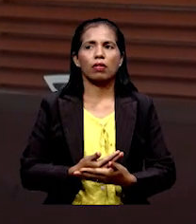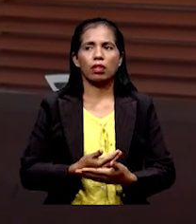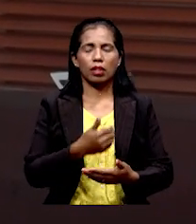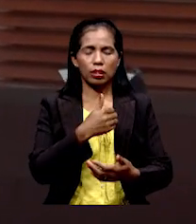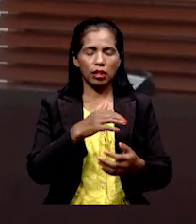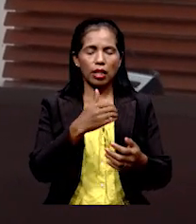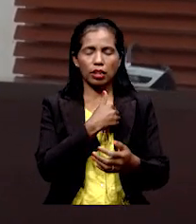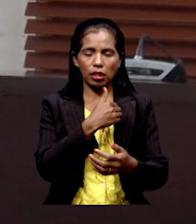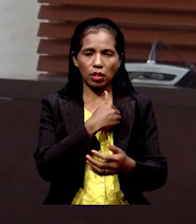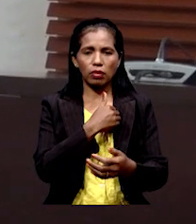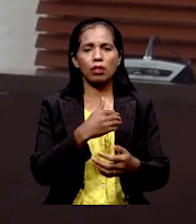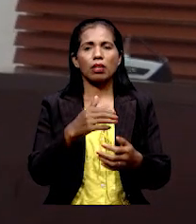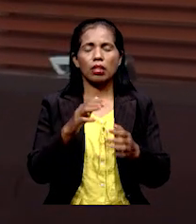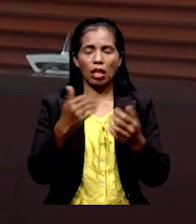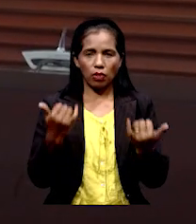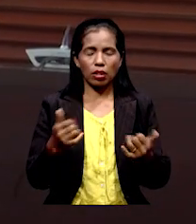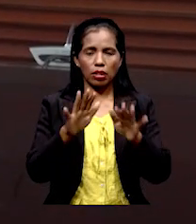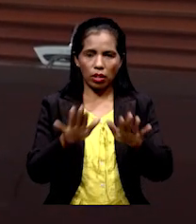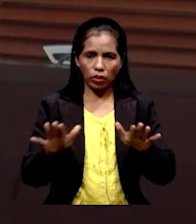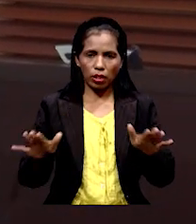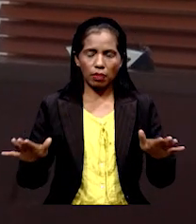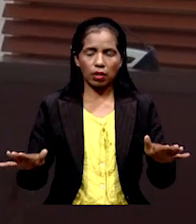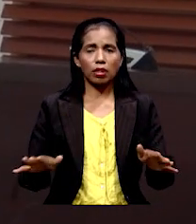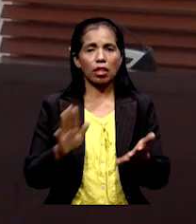sekolah hari, kau masih sih belum sih kuliah kono bahasa sih,